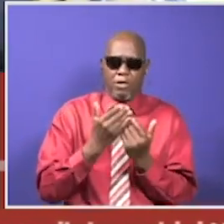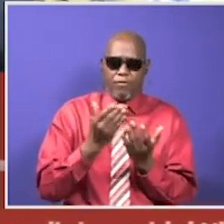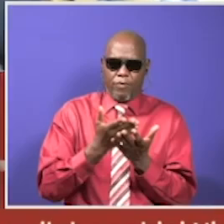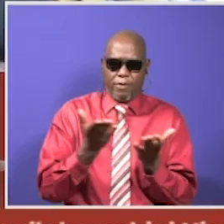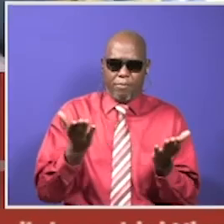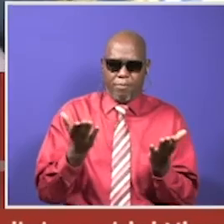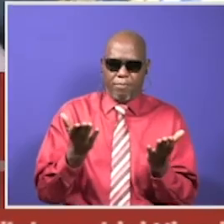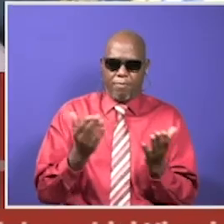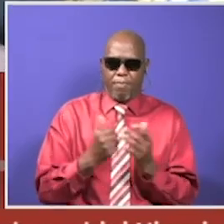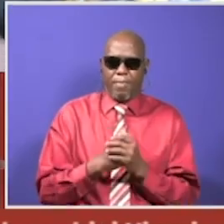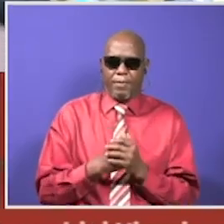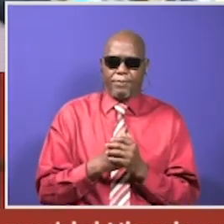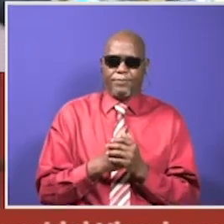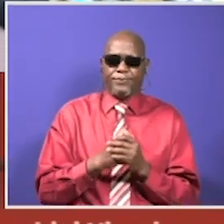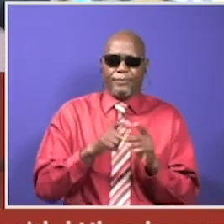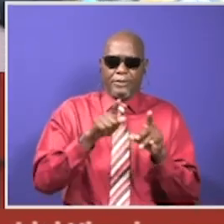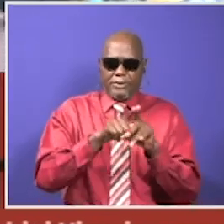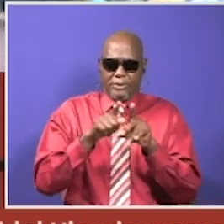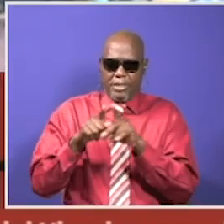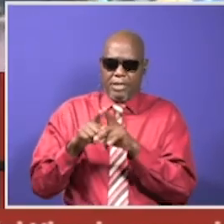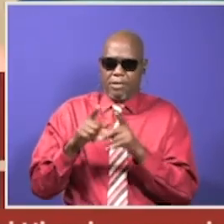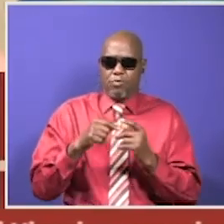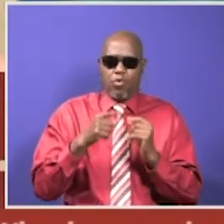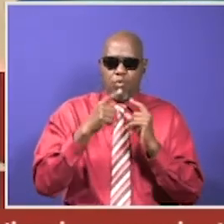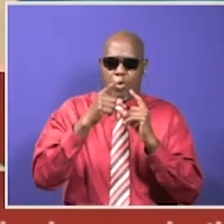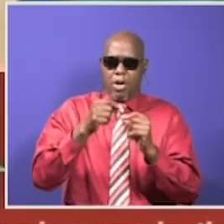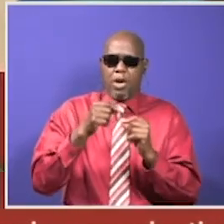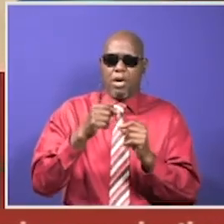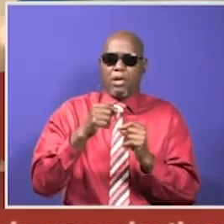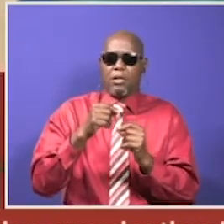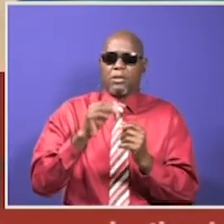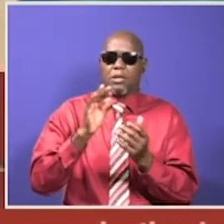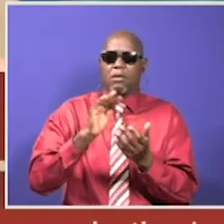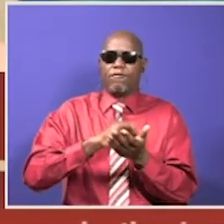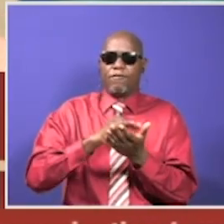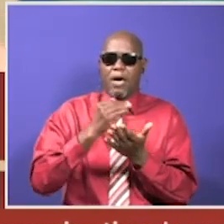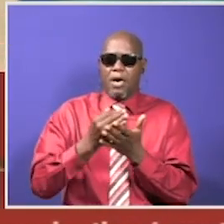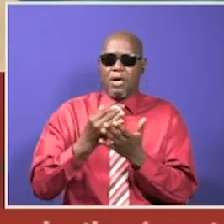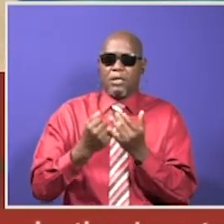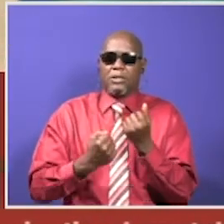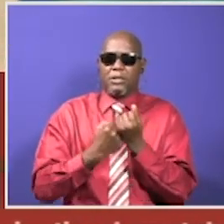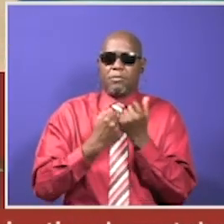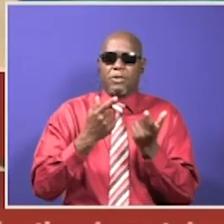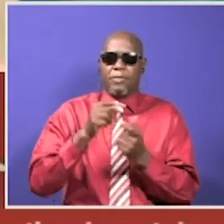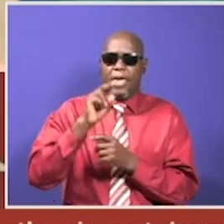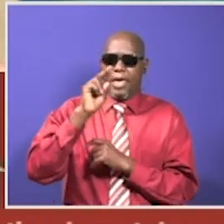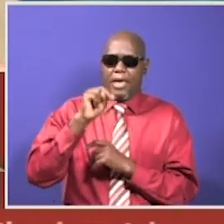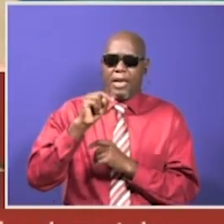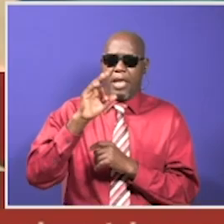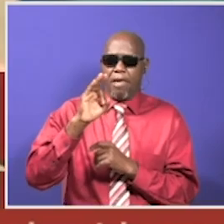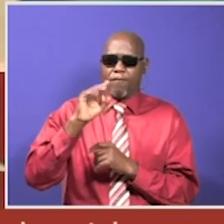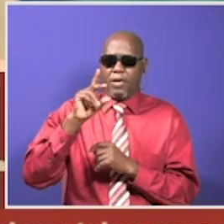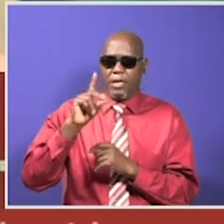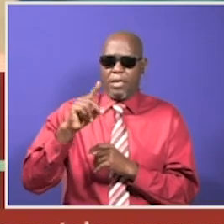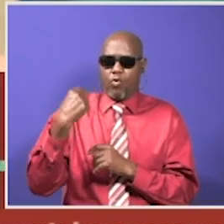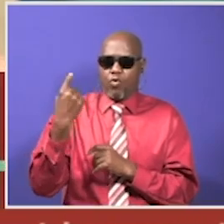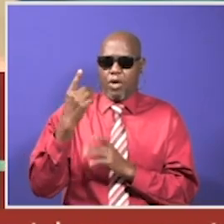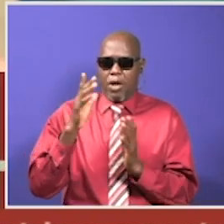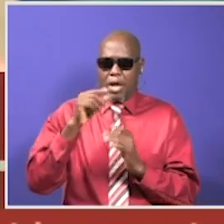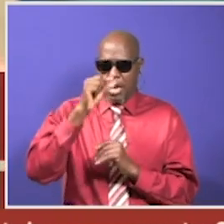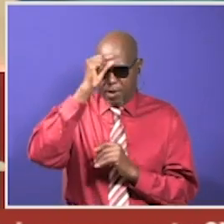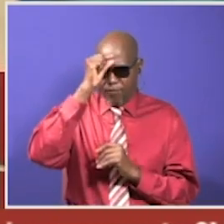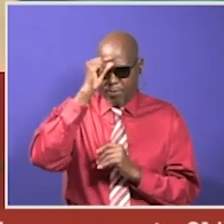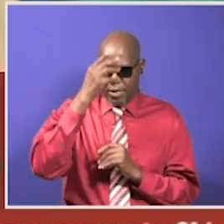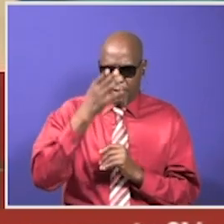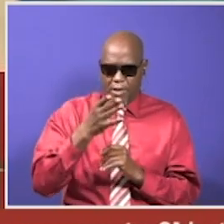wao. Na pia kuambia misaada iko. Sio ya NFDK peke yake, serikali iko na wadhamini